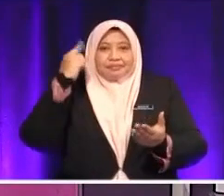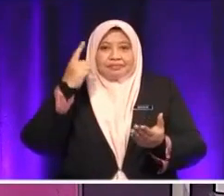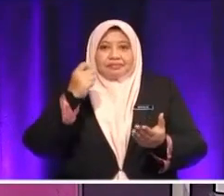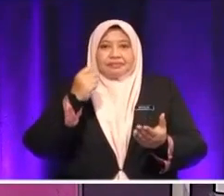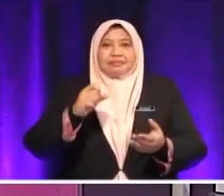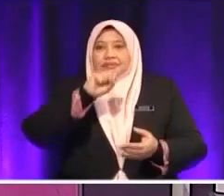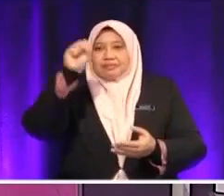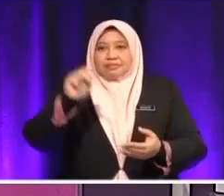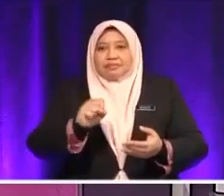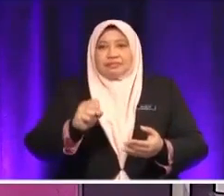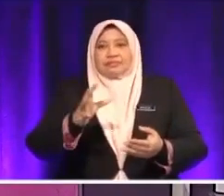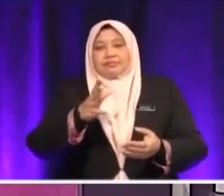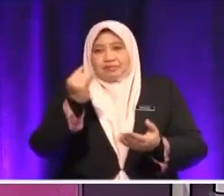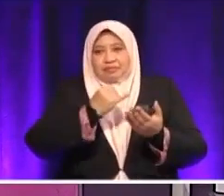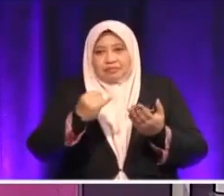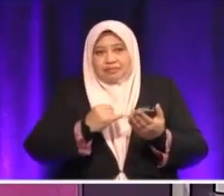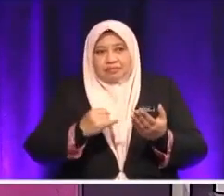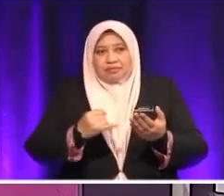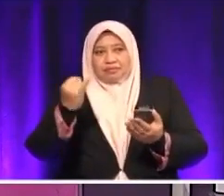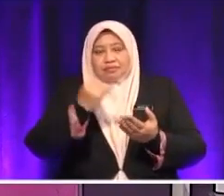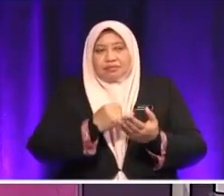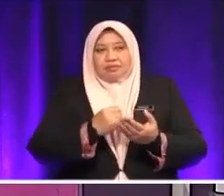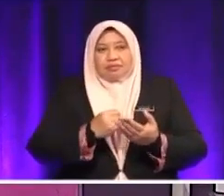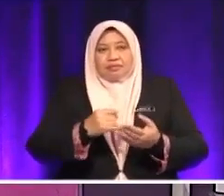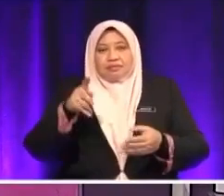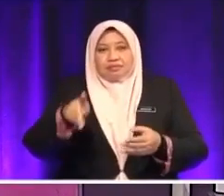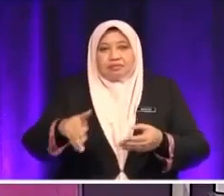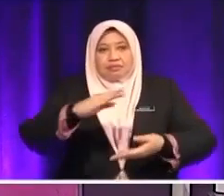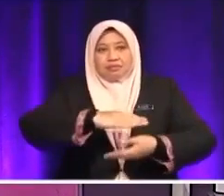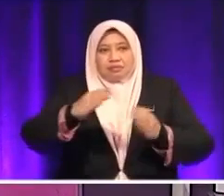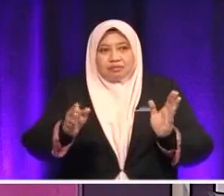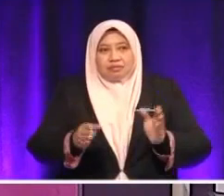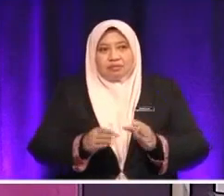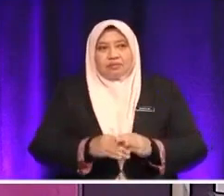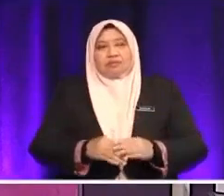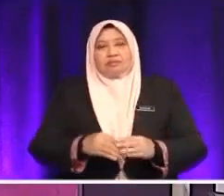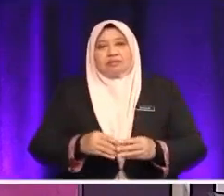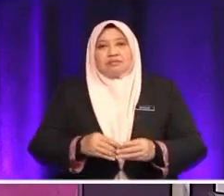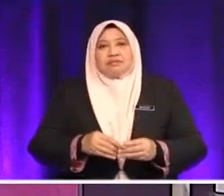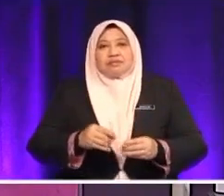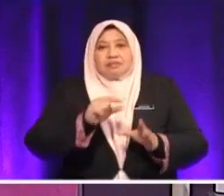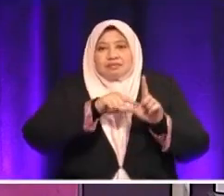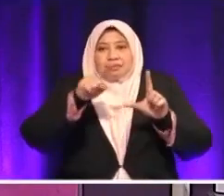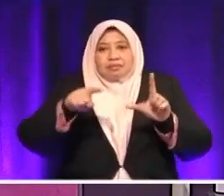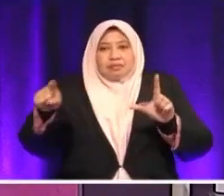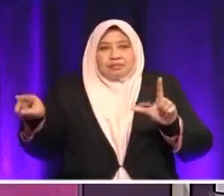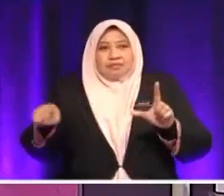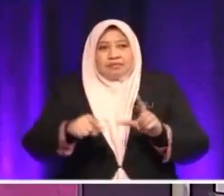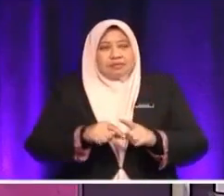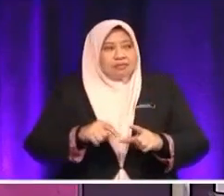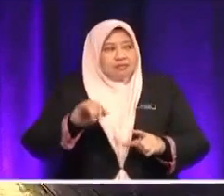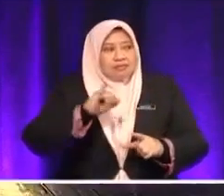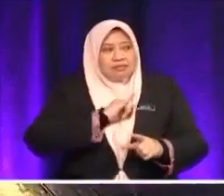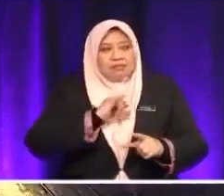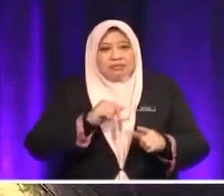lain kemudian melukis pelog kotak dengan betul daripada graf siratkan data terkumpul Oke